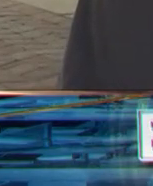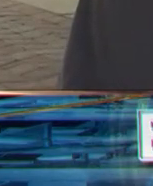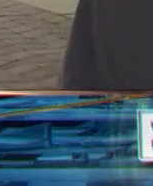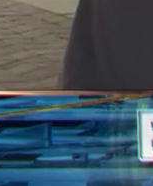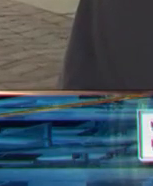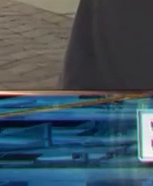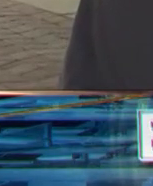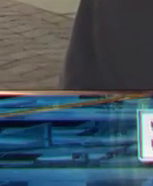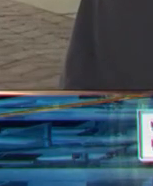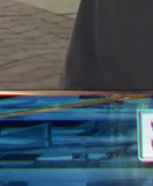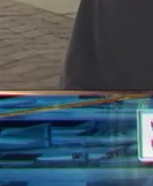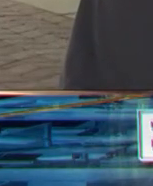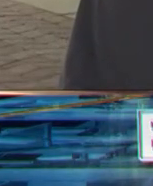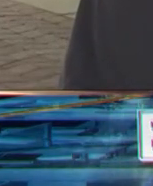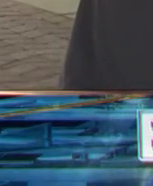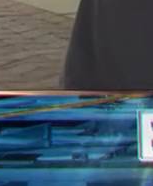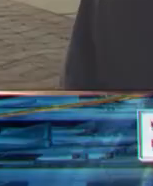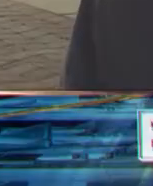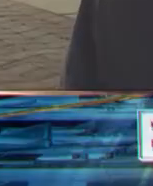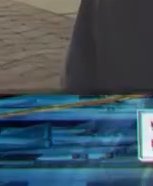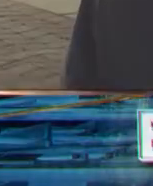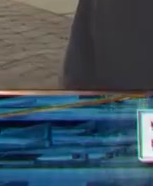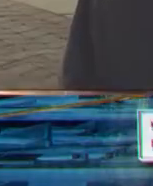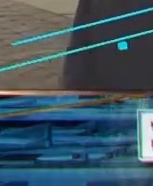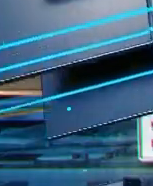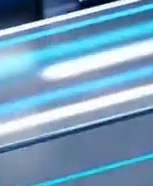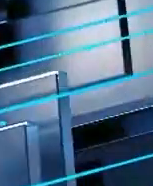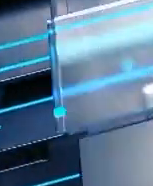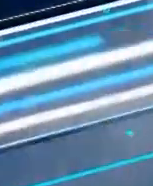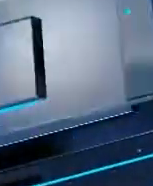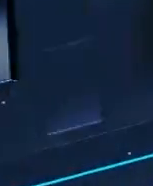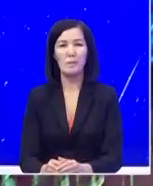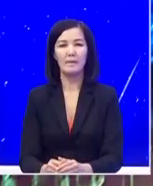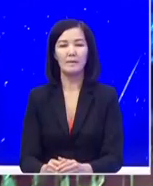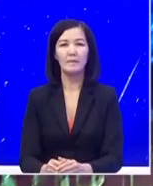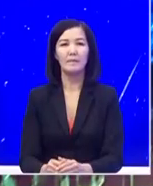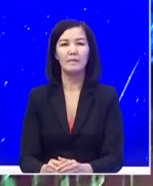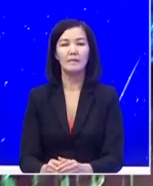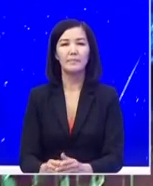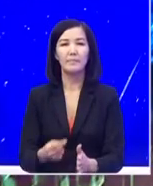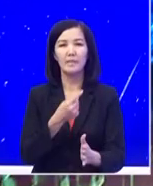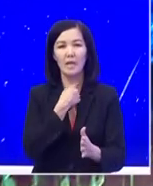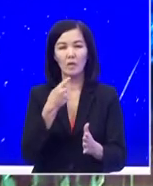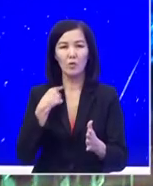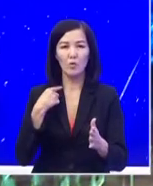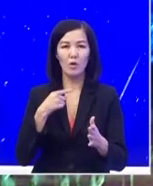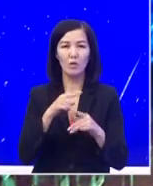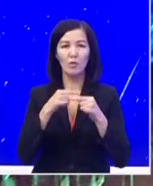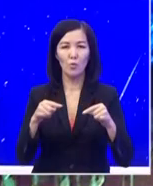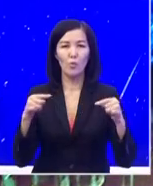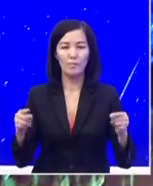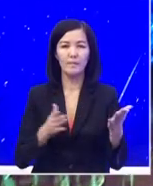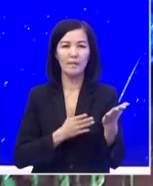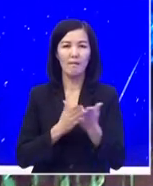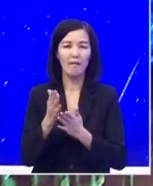қиын жағдайда ол үлкен поддержка болып отыр. Көп түкірсе көл. Талдықорған